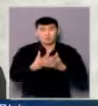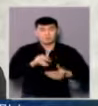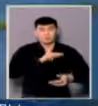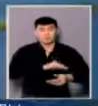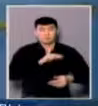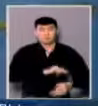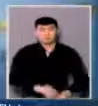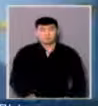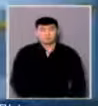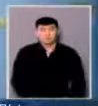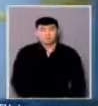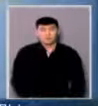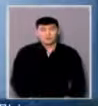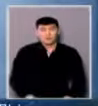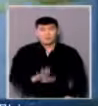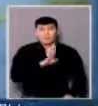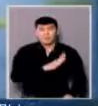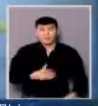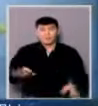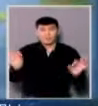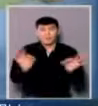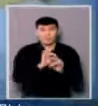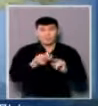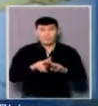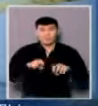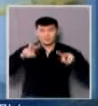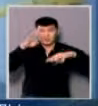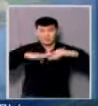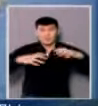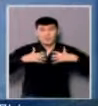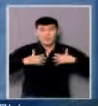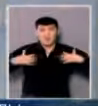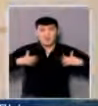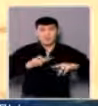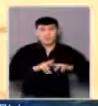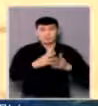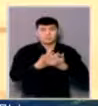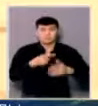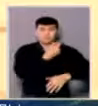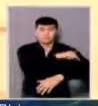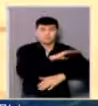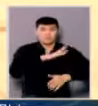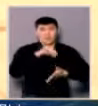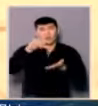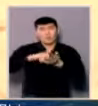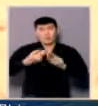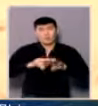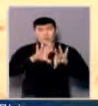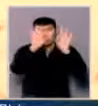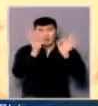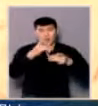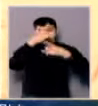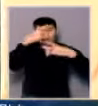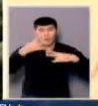села. Гатау Насыпкалиұлы был не только высококвалифицированным специалистом в отрасли сельского хозяйства. Он принимал активное участие в